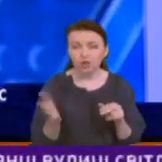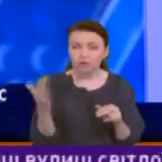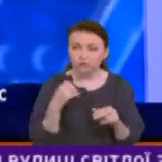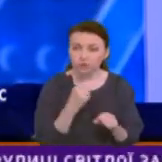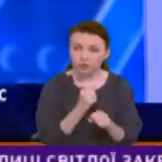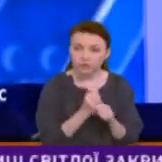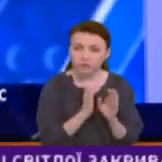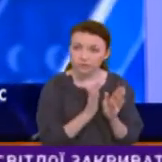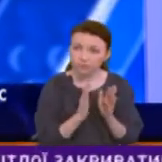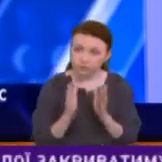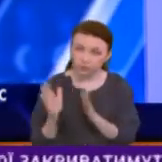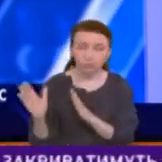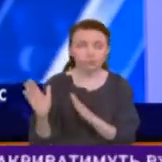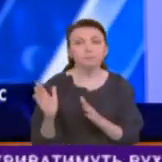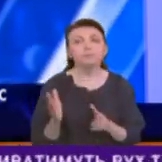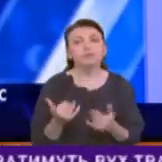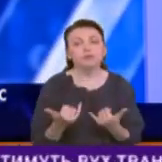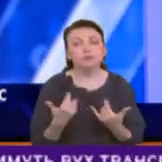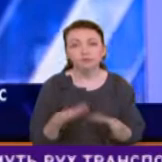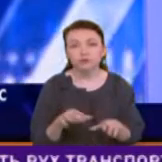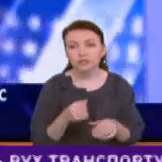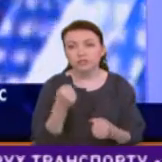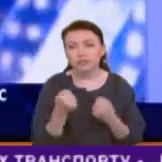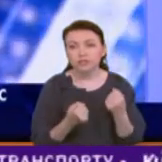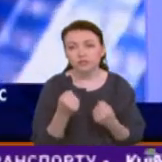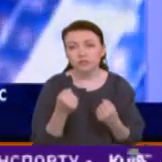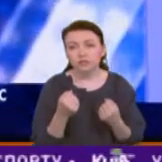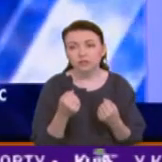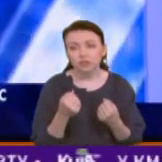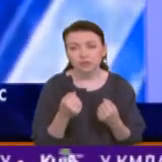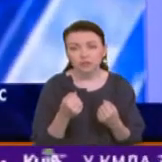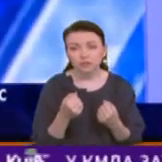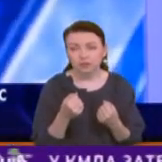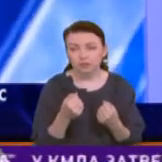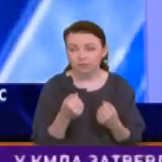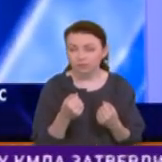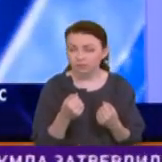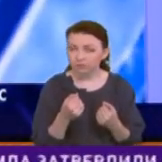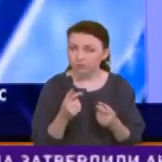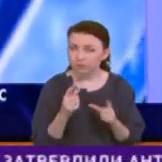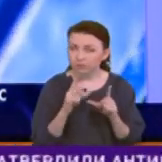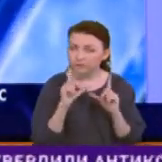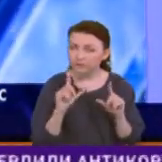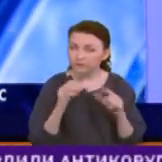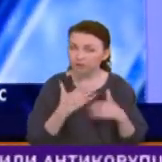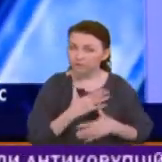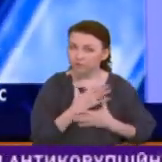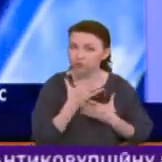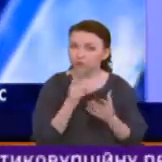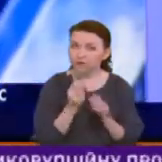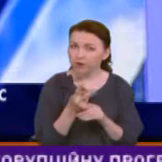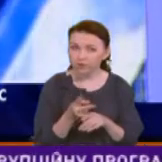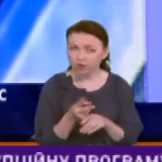робити послідовно. Тепер уже всі їздять на Афон від колишнього Київського патріархату і в захваті, що їх не виганяють звідти